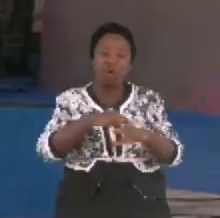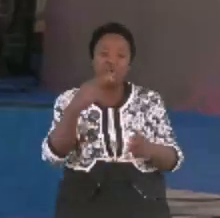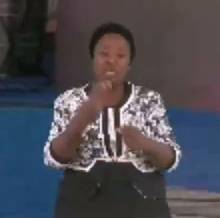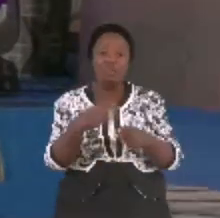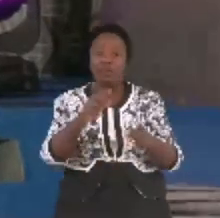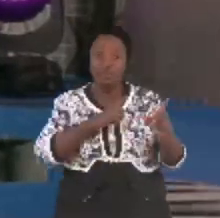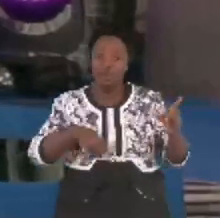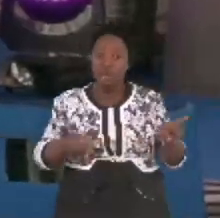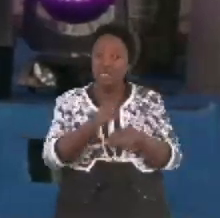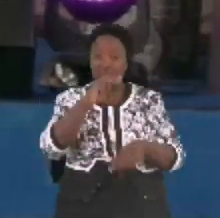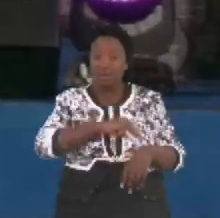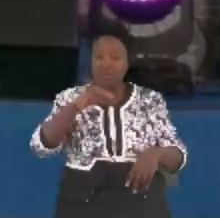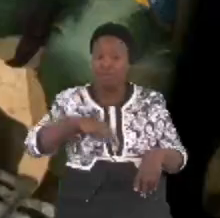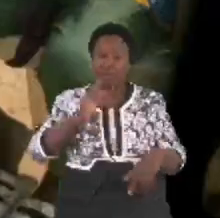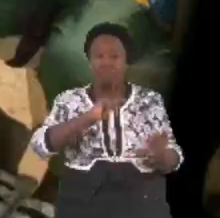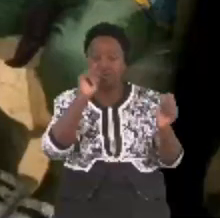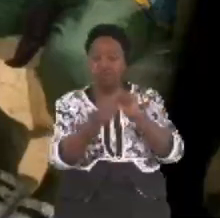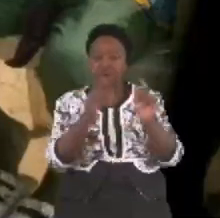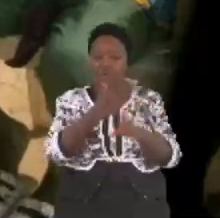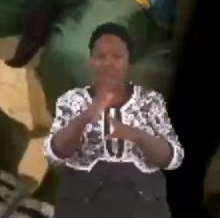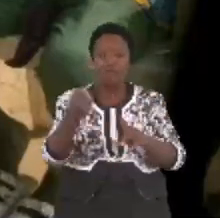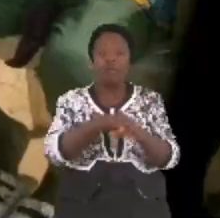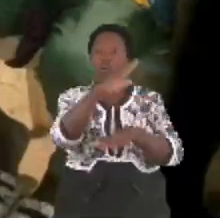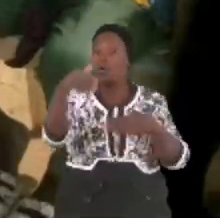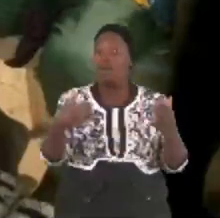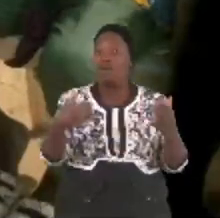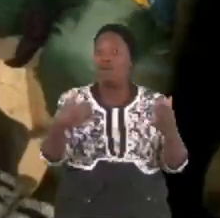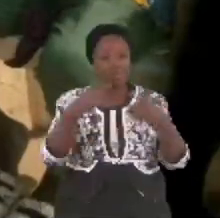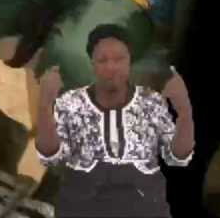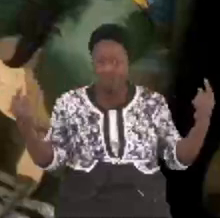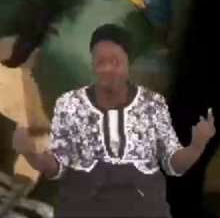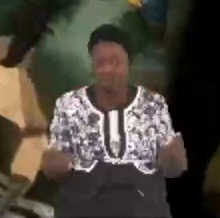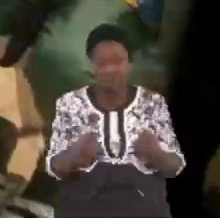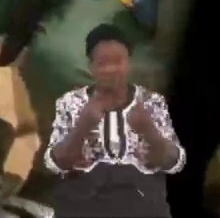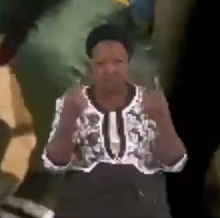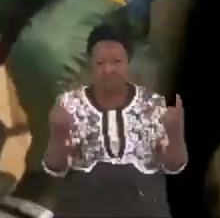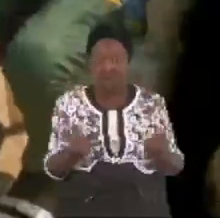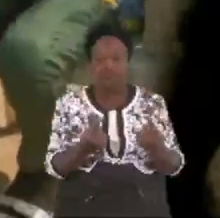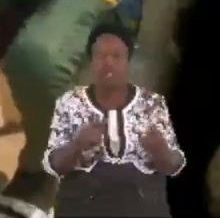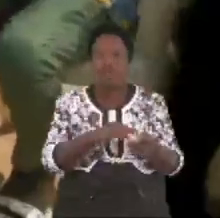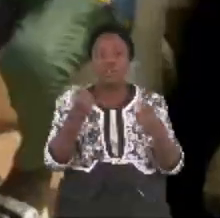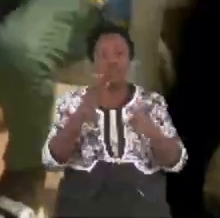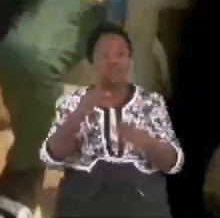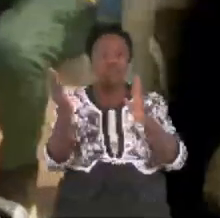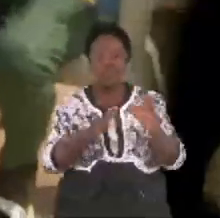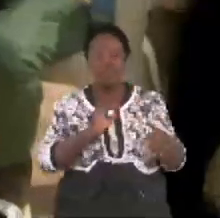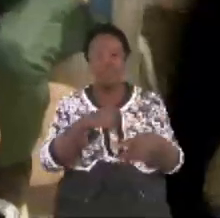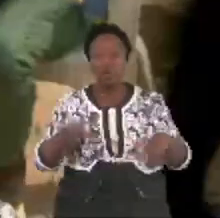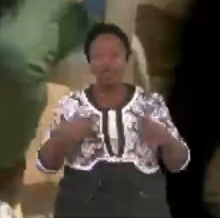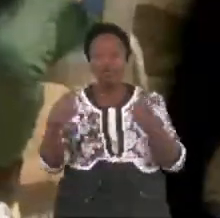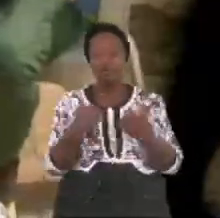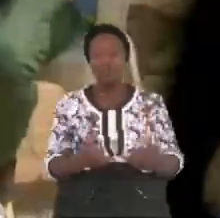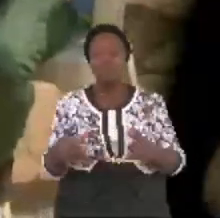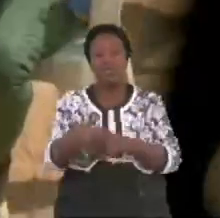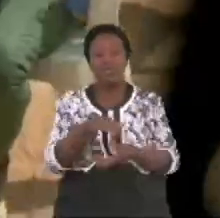en tant que membre, se détourne de toute iniquité. Alors que cela soit accompli dans nos vies au nom de Jésus. Le deuxième